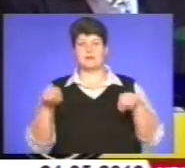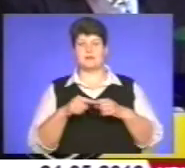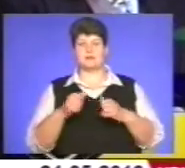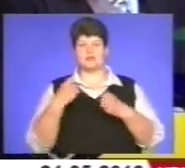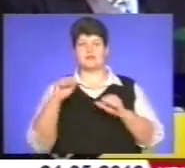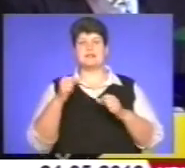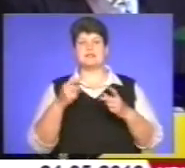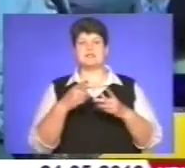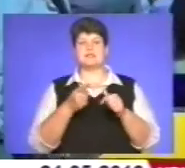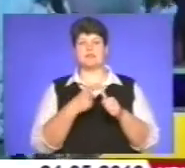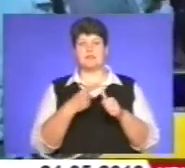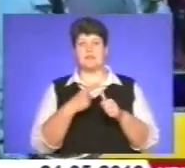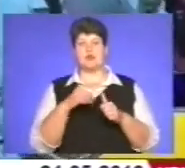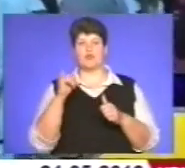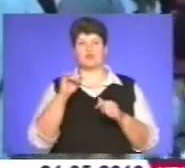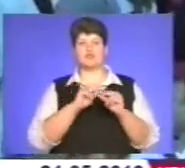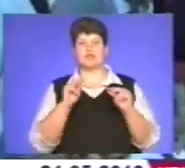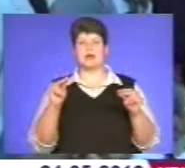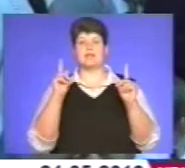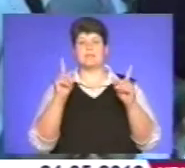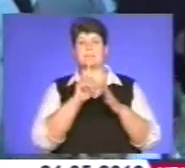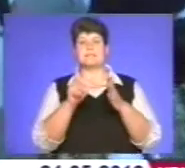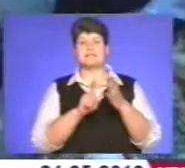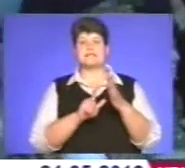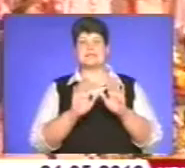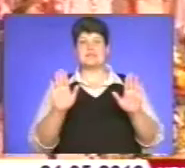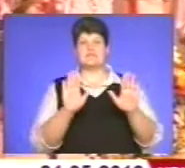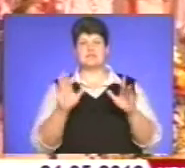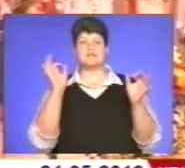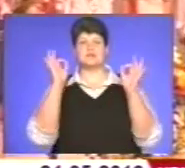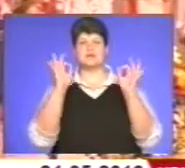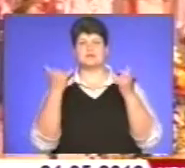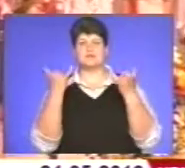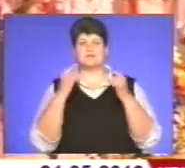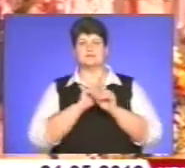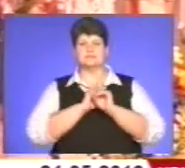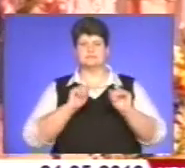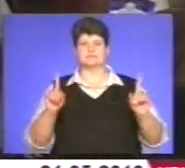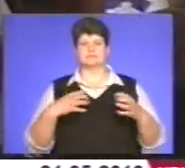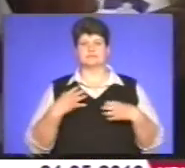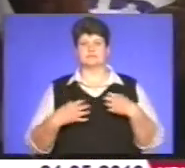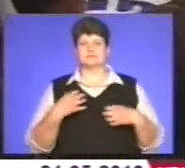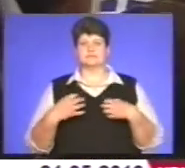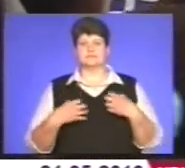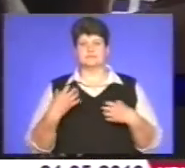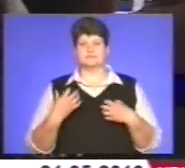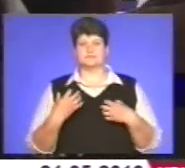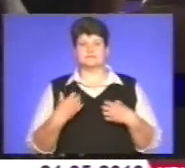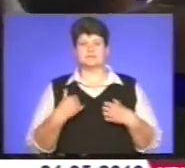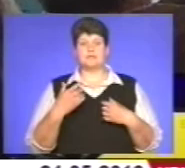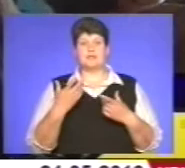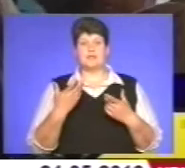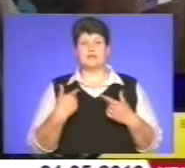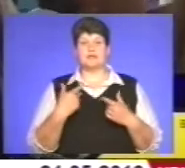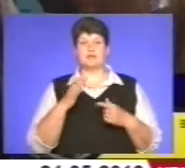званнями учителям. Навіть пісні і вірші про школу звучать сьогодні особливо хвилююче. Зараз мене переповнює дуже такі враження,